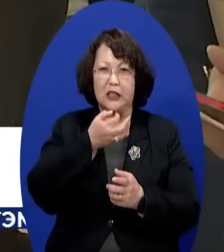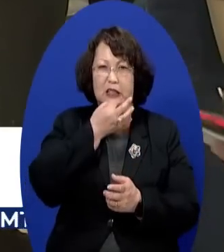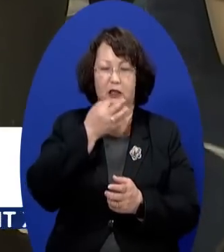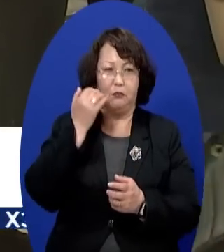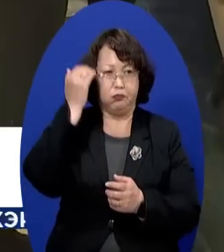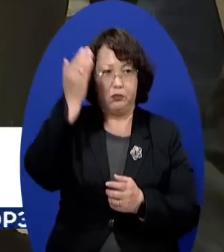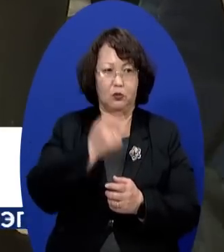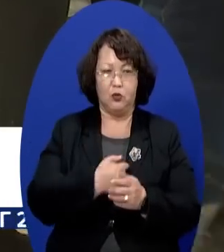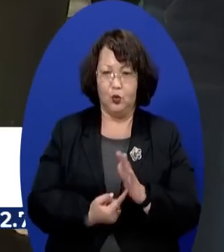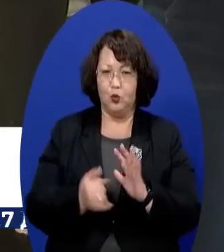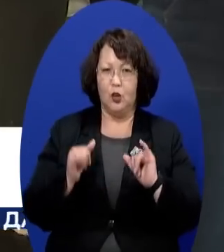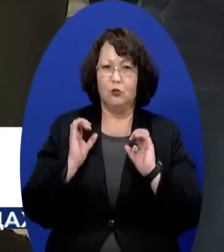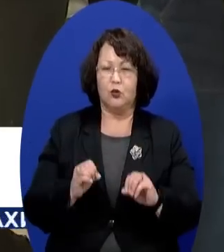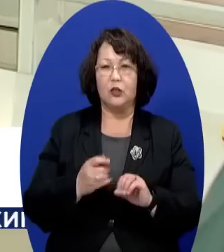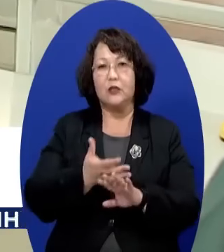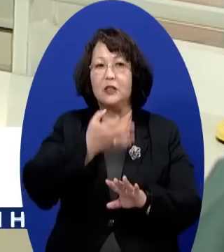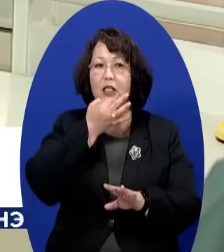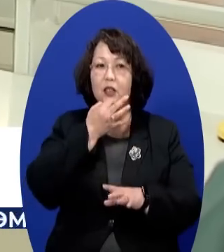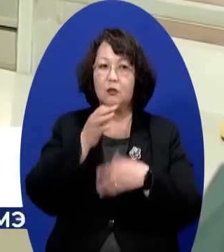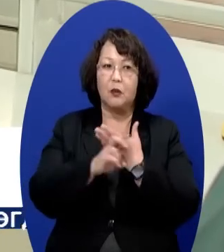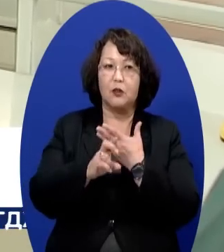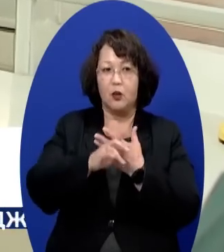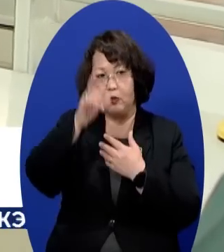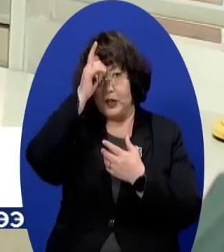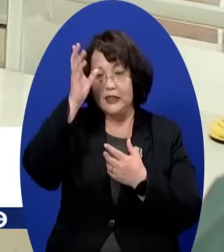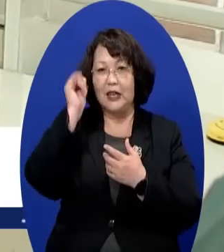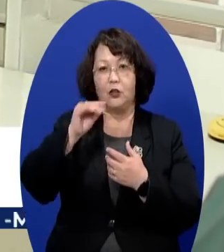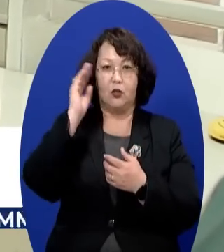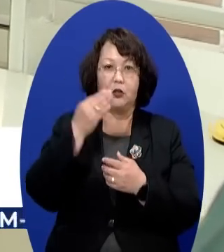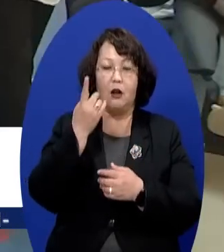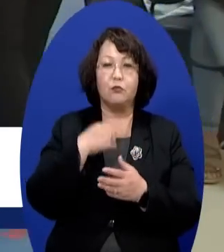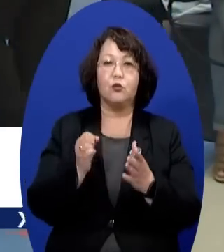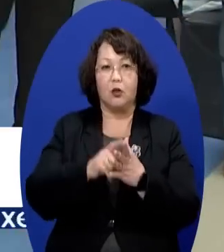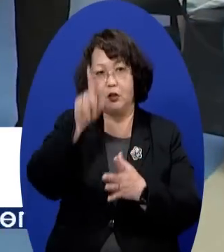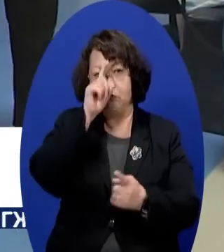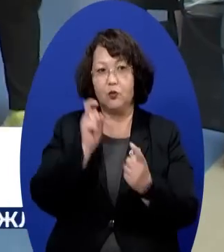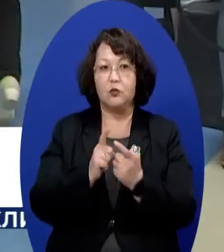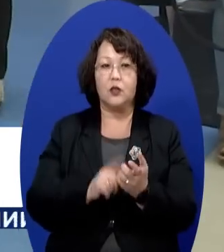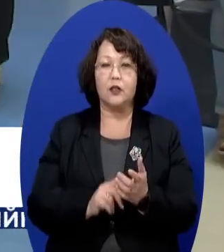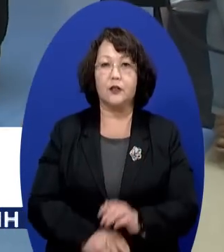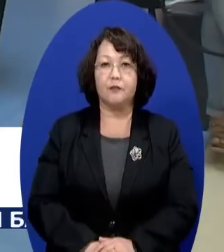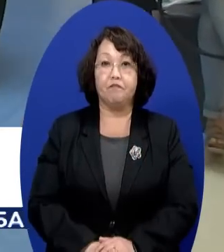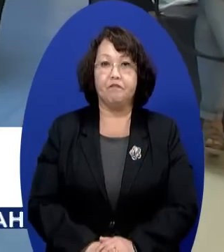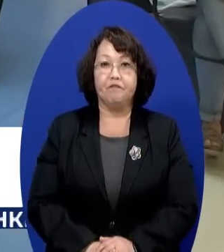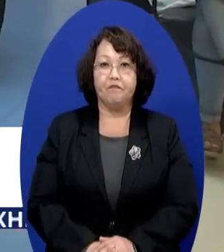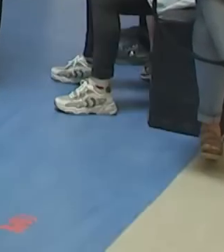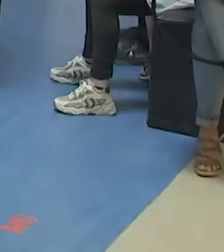шалтгааныг тодруулж, хэрхэн сэргийлэх вэ гэдгийг тодорхойлох нь хамгийн чухал гэдгийг салбарын хэлж байна.